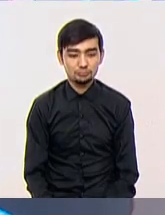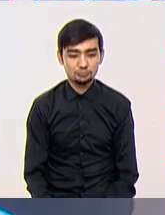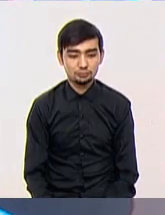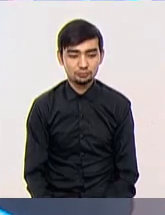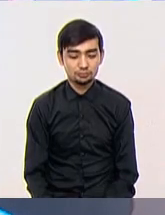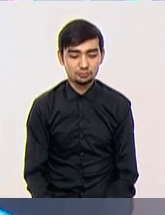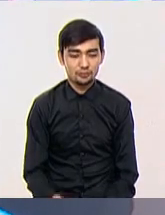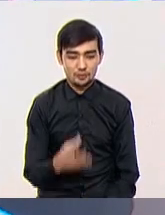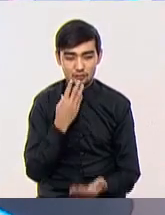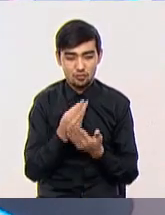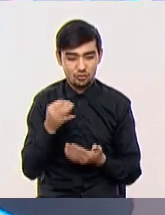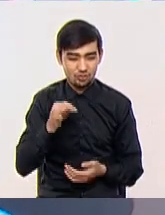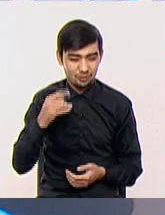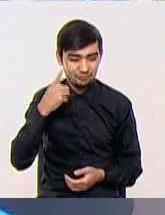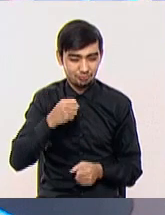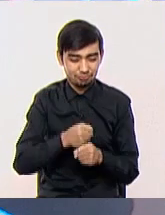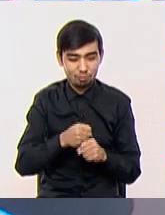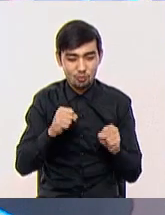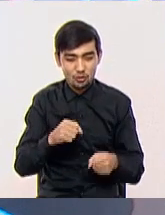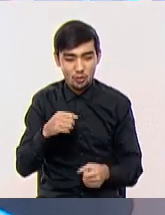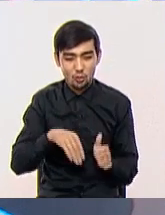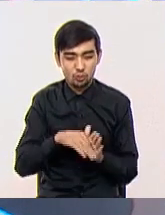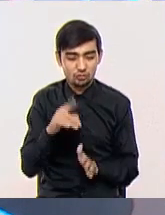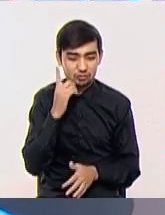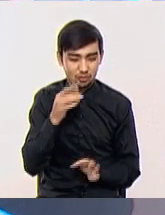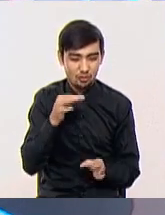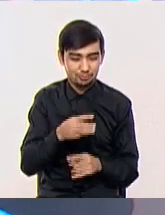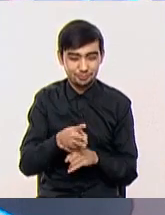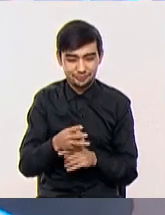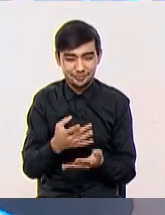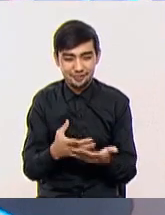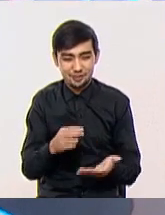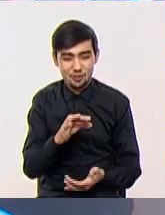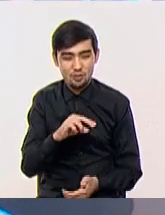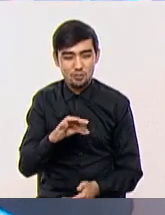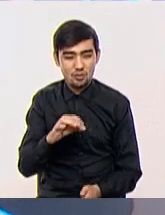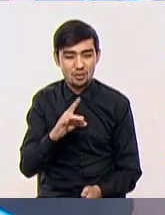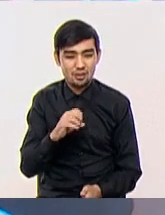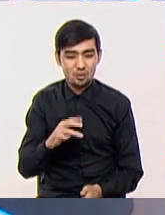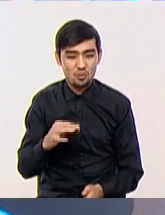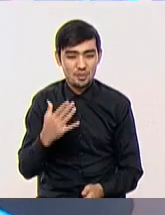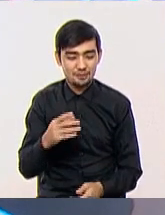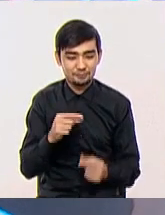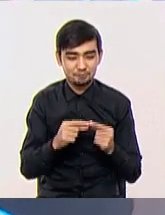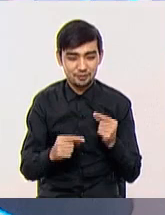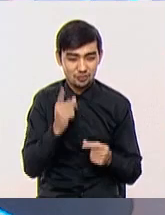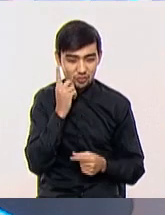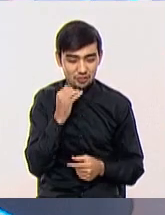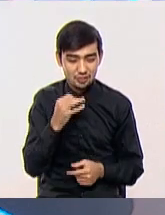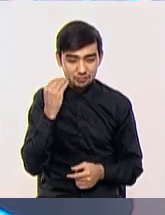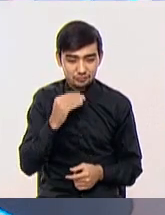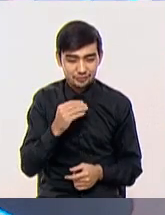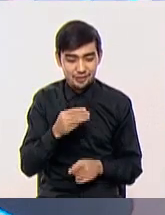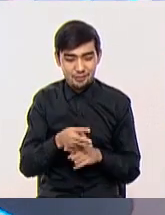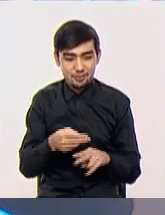создать свою историю с лучшим устройством для съемок контента о паре на 5 это ультра тонкий смартфон с мощными